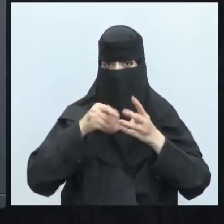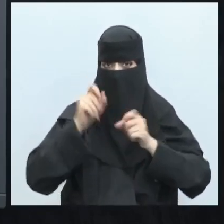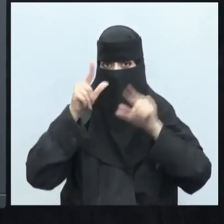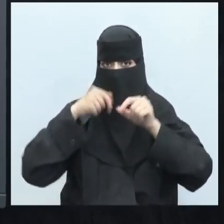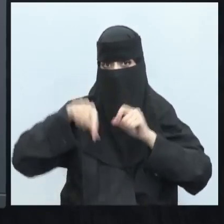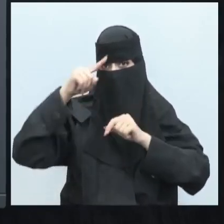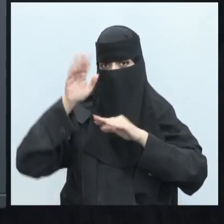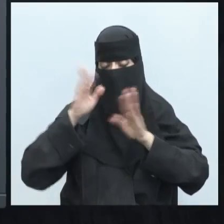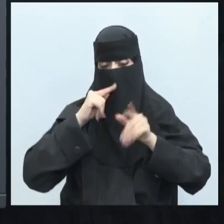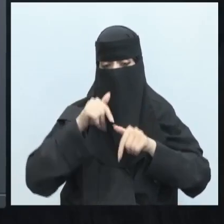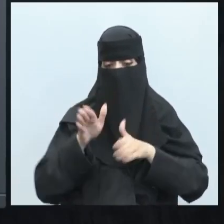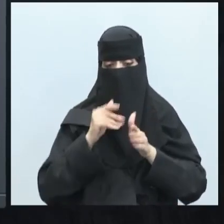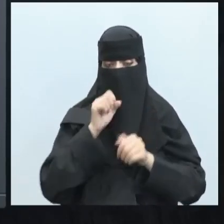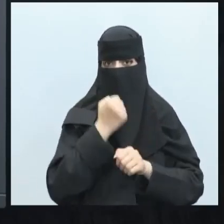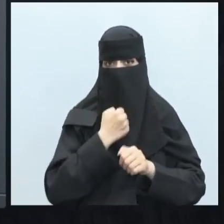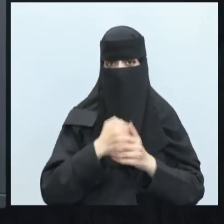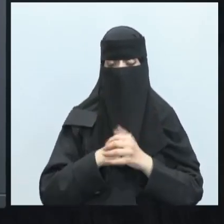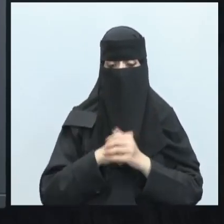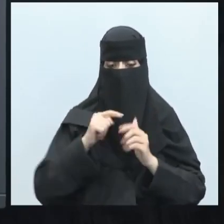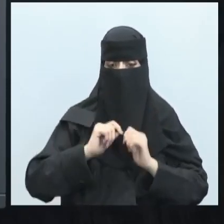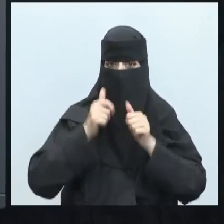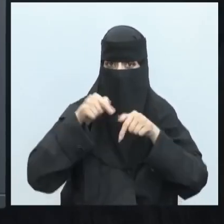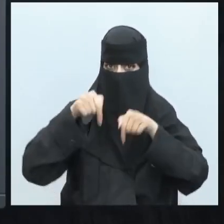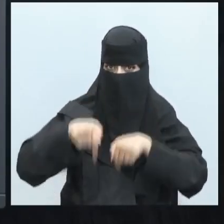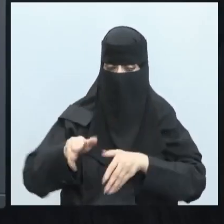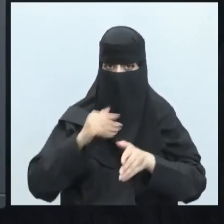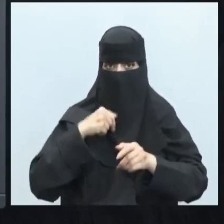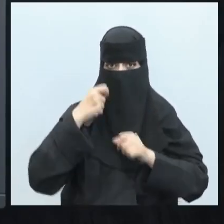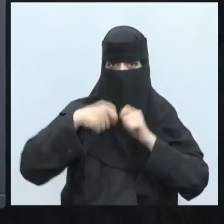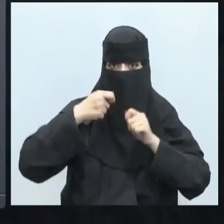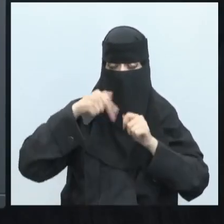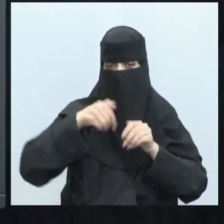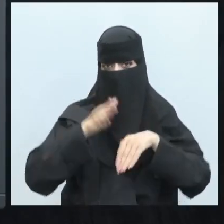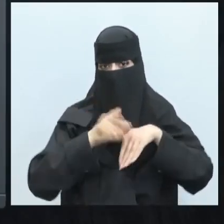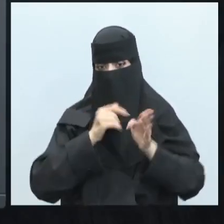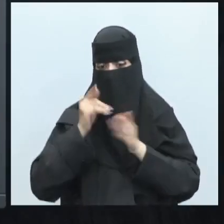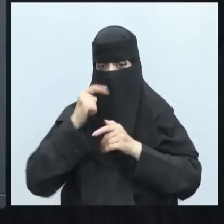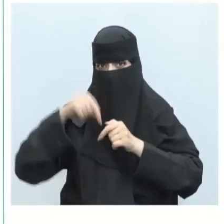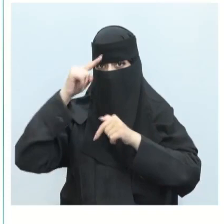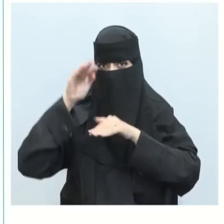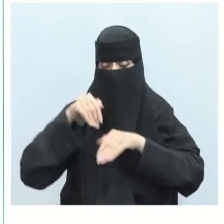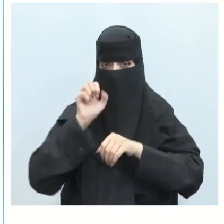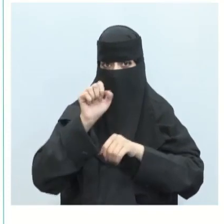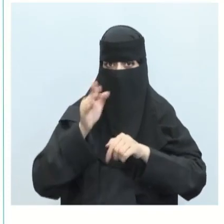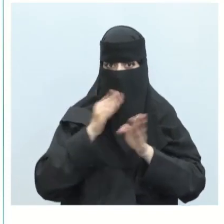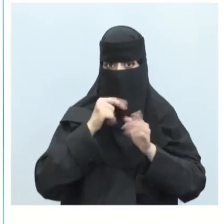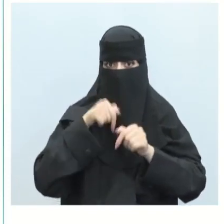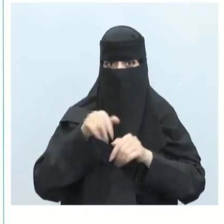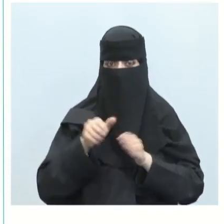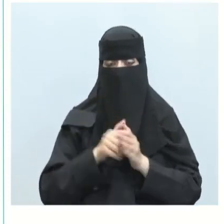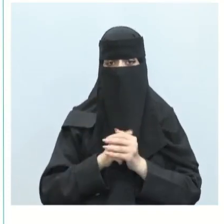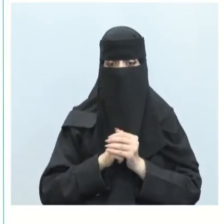الشبكه الافتراضيه الخاصه سنقوم الان بتفعيل خدمه الشبكه الافتراضيه الخاصه في